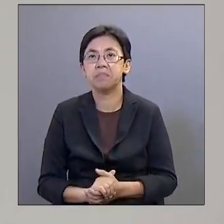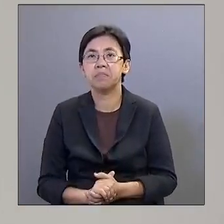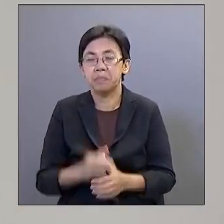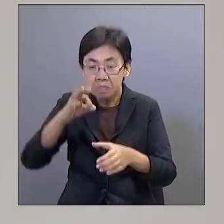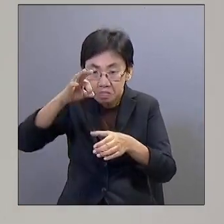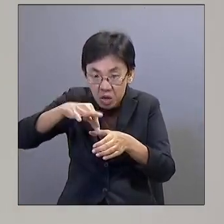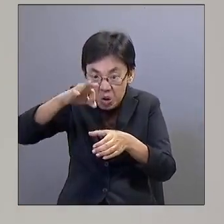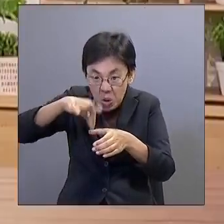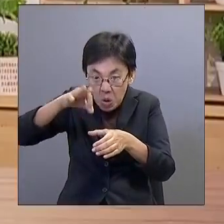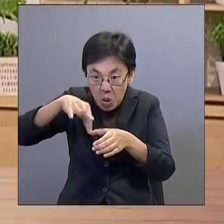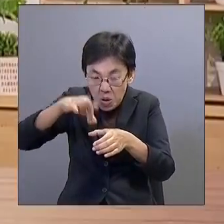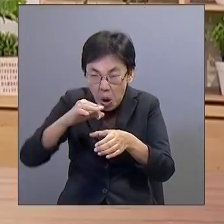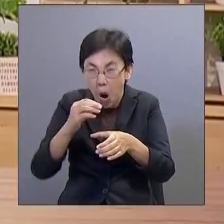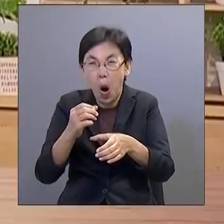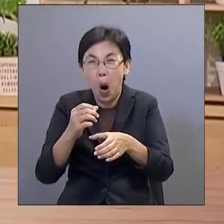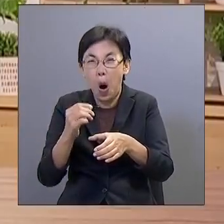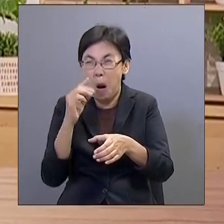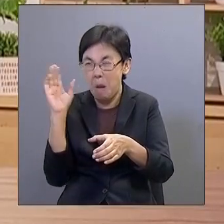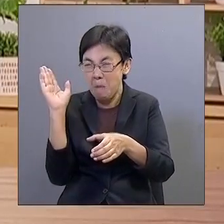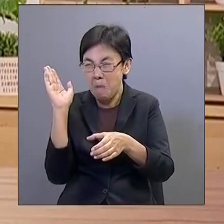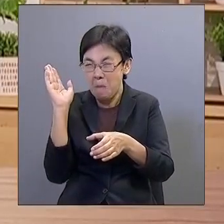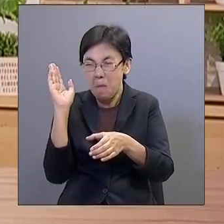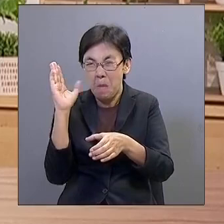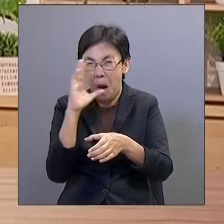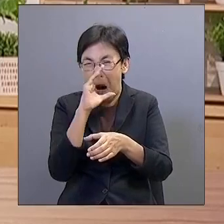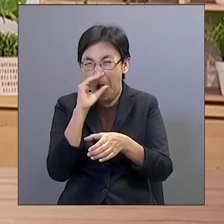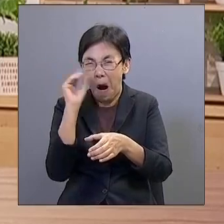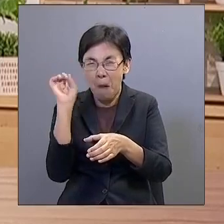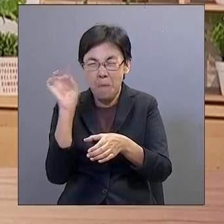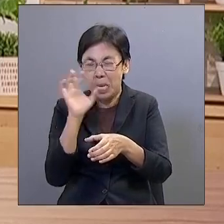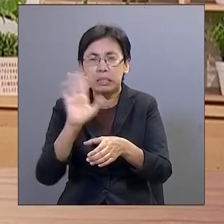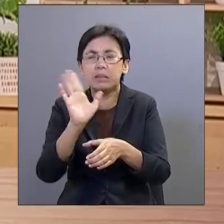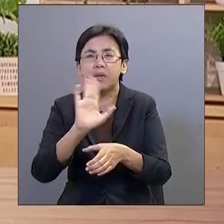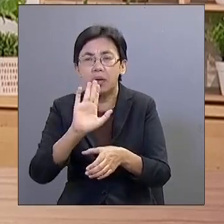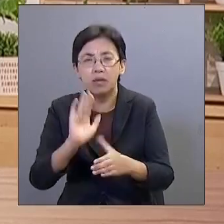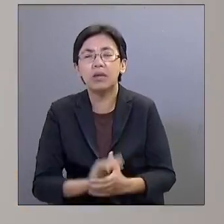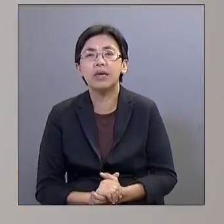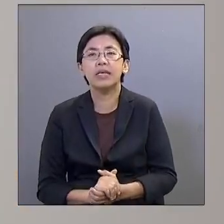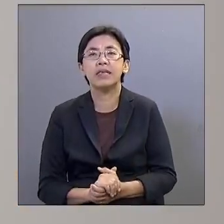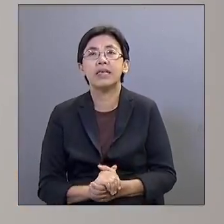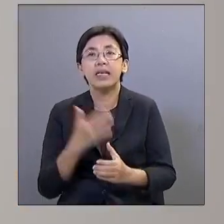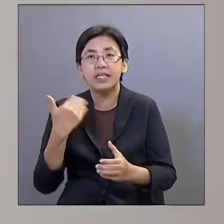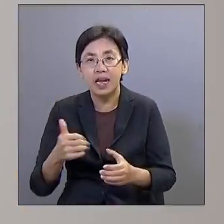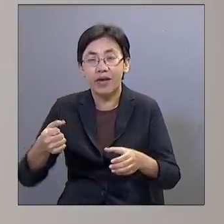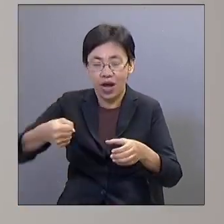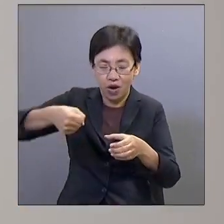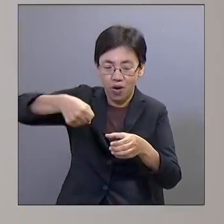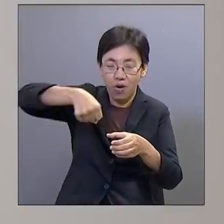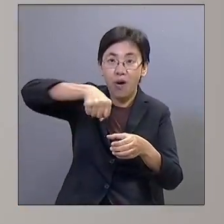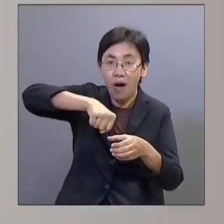ากๆอัดไปแน่นๆนะคะเรียบร้อยแล้วค่ะแล้วก็เดี๋ยวเราจะกรอกใส่ขวดสเปรย์แบบนี้ค่ะ